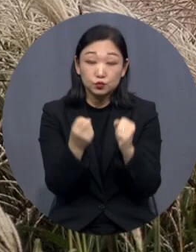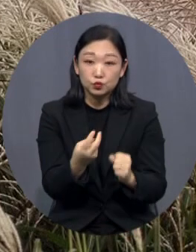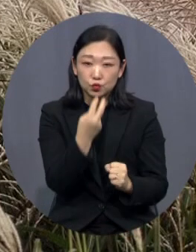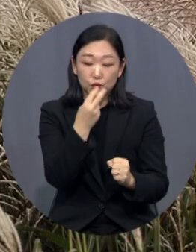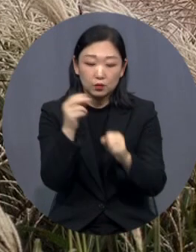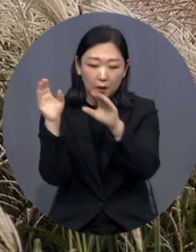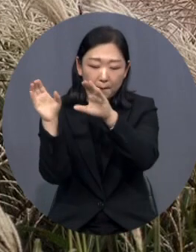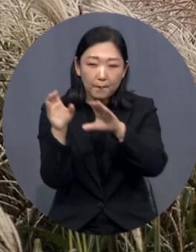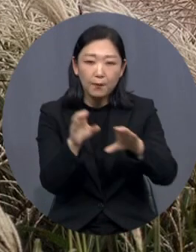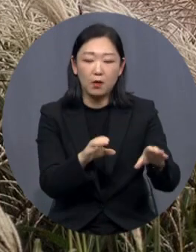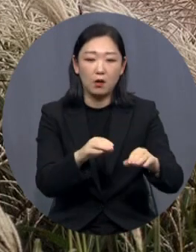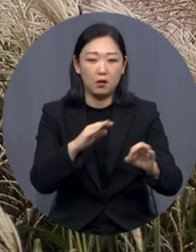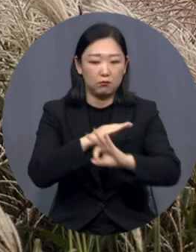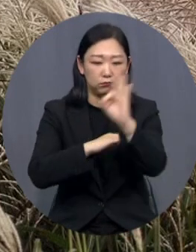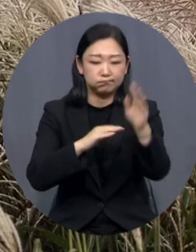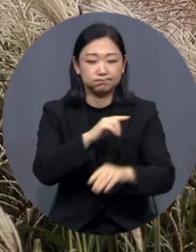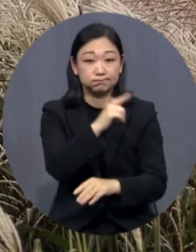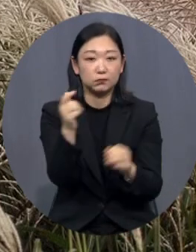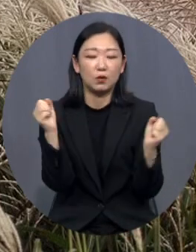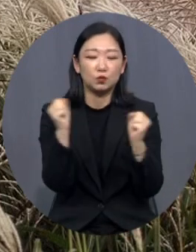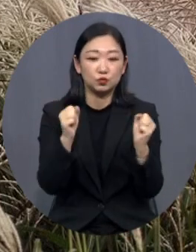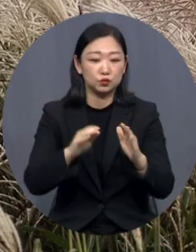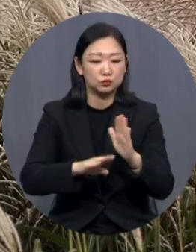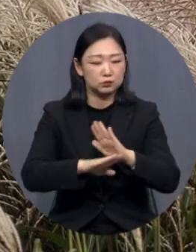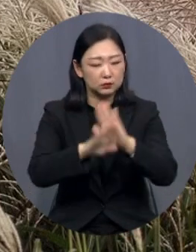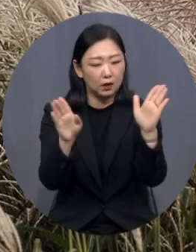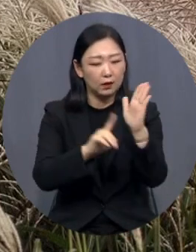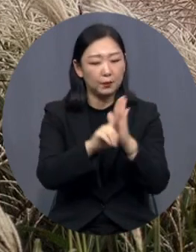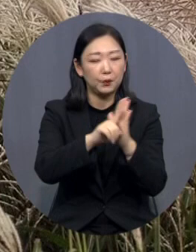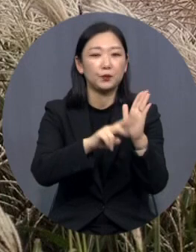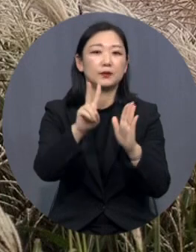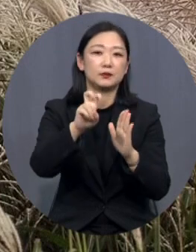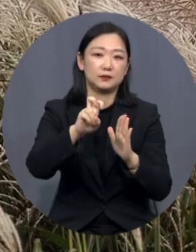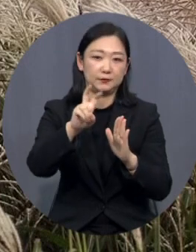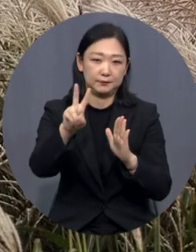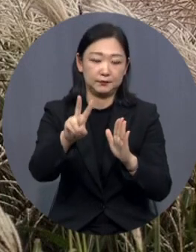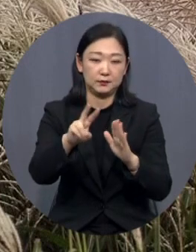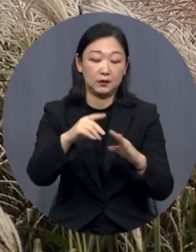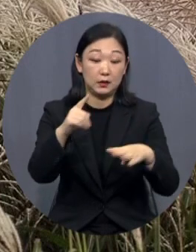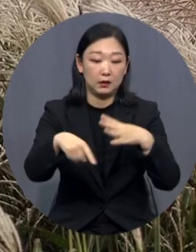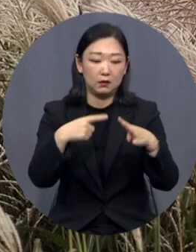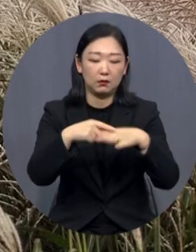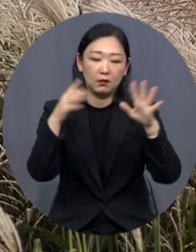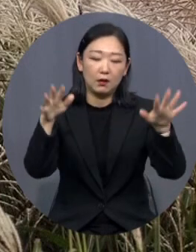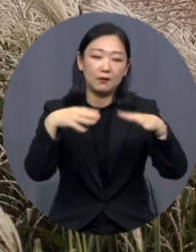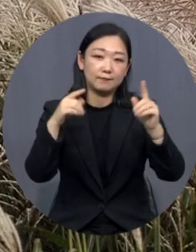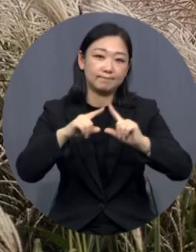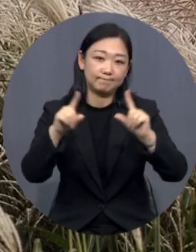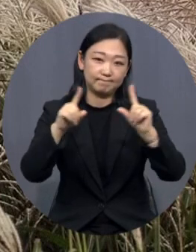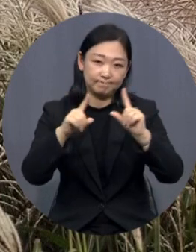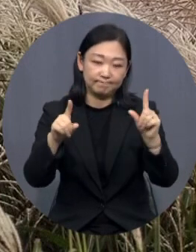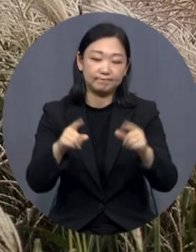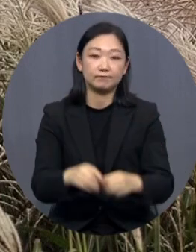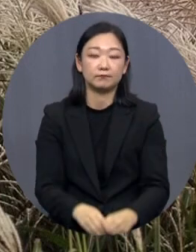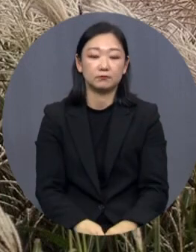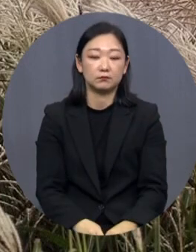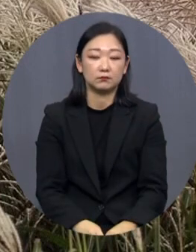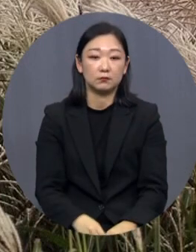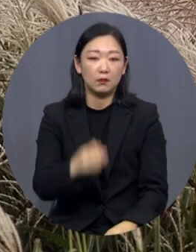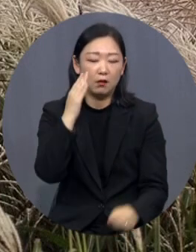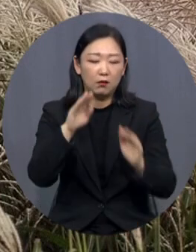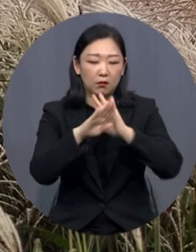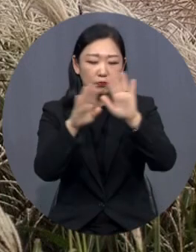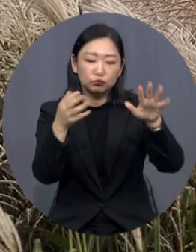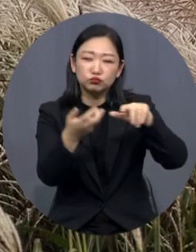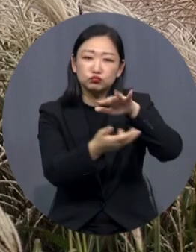아침 저녁으로 쌀쌀하겠고요 낮에도 22도 안팎에 그쳐서 이맘대 가을 날씨를 보이겠습니다 하늘빛은 흐릴